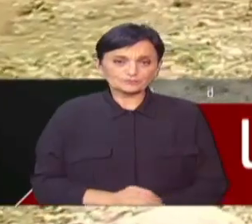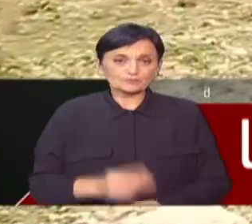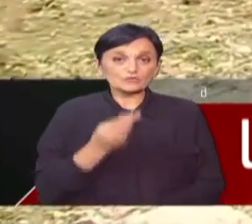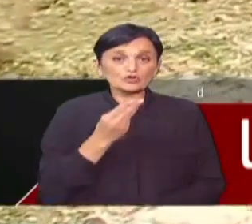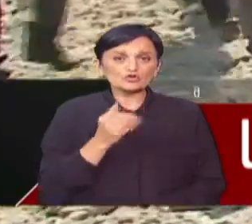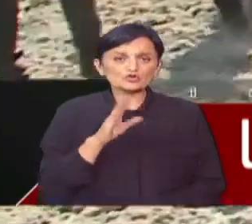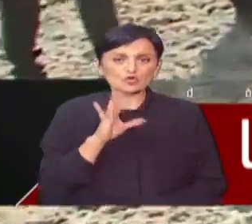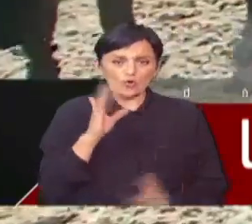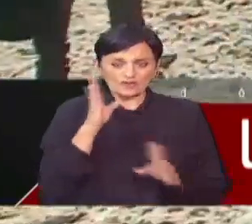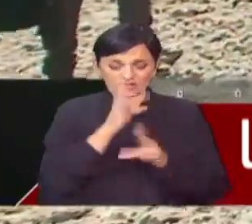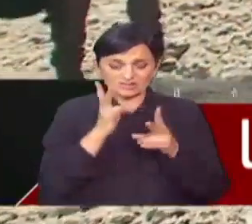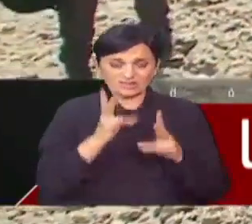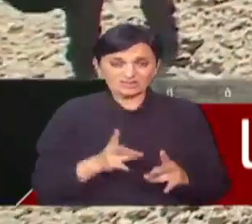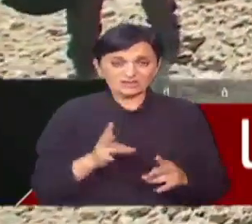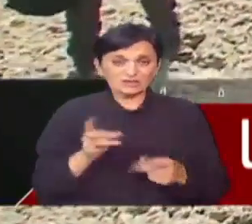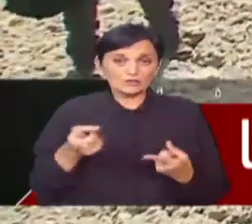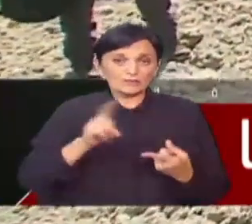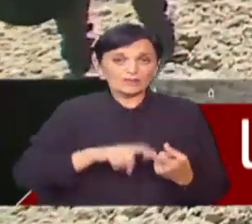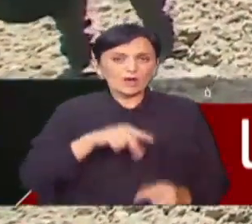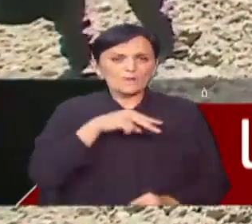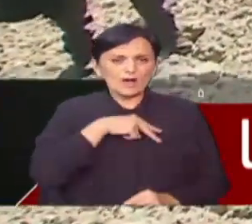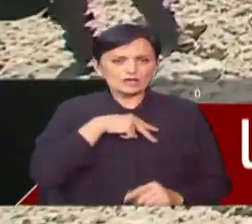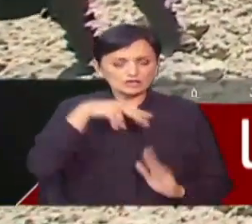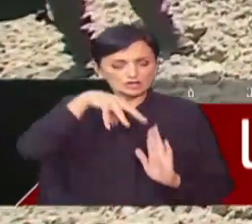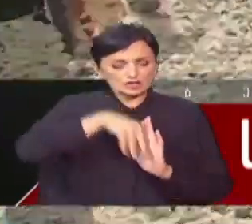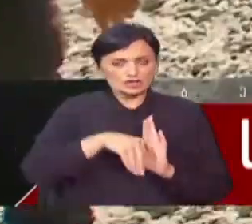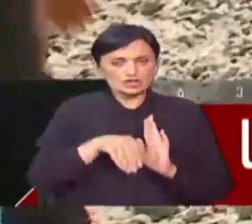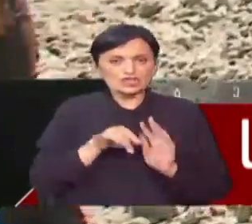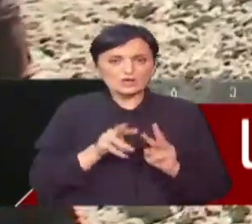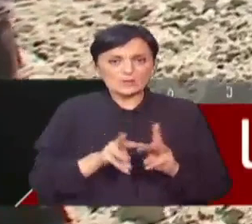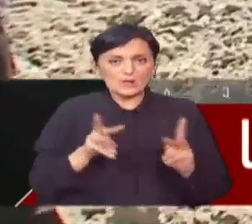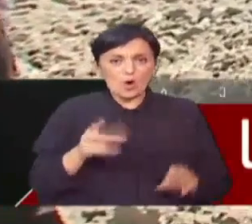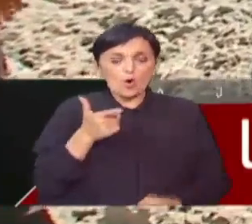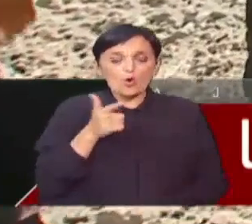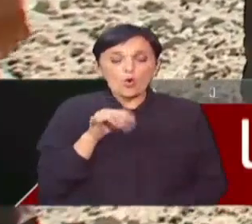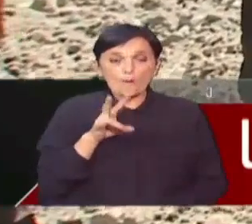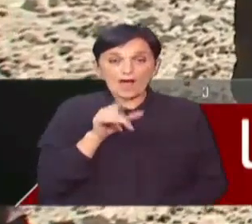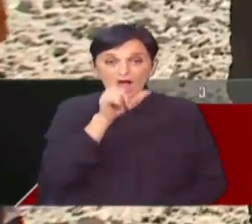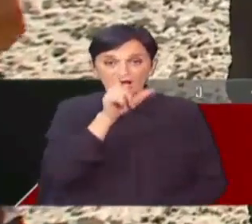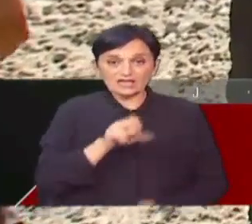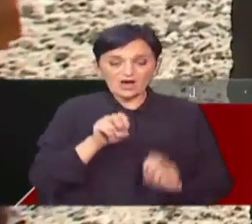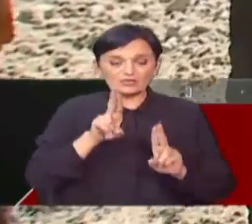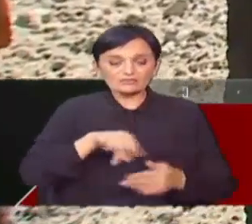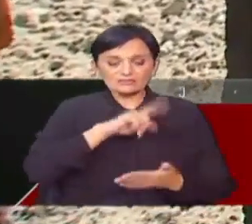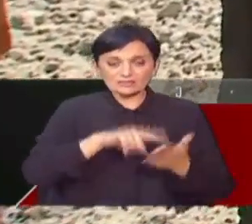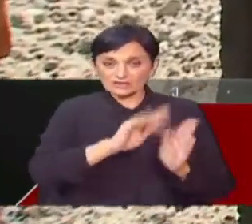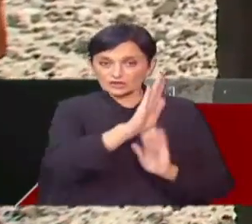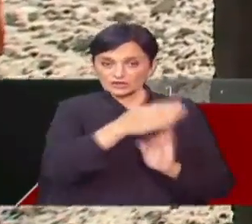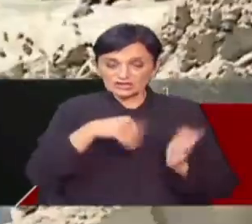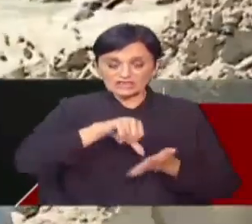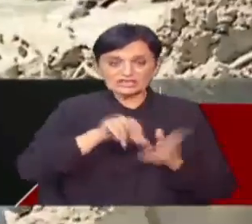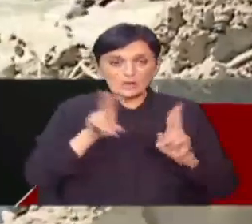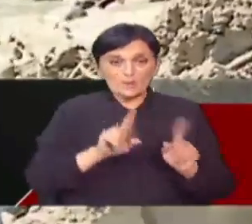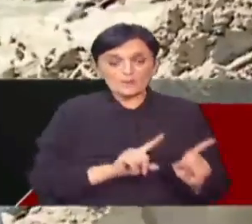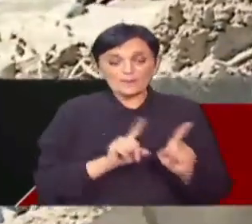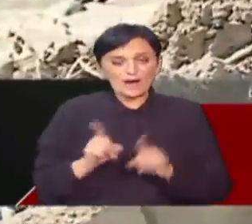Шоуши Момхтар Стекия Стендак Авширебит, парламент Чишинеган Сакмета Министрис, Вахтан Гомелаурис, интерпеллации Сесит Табаребис